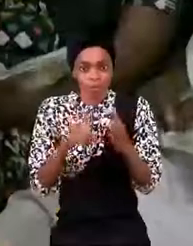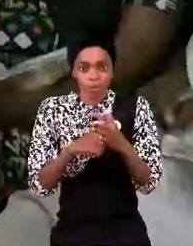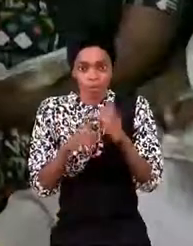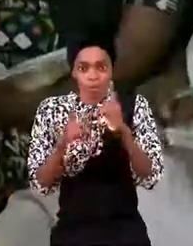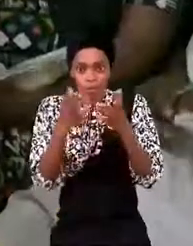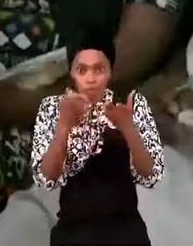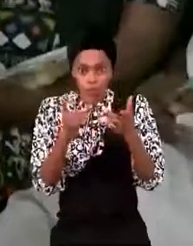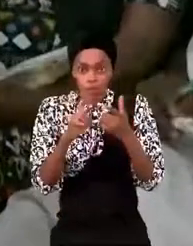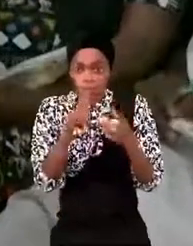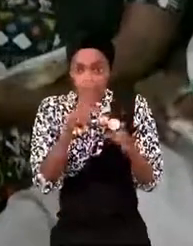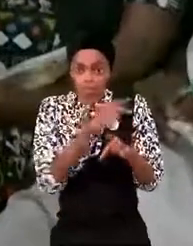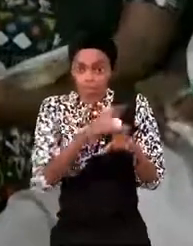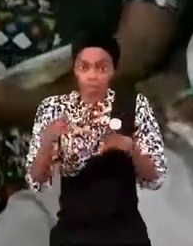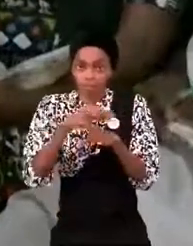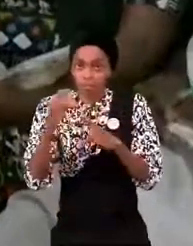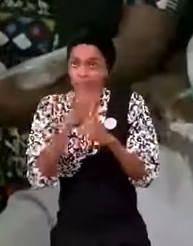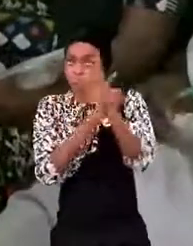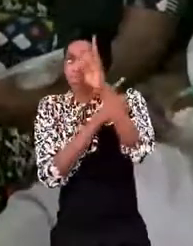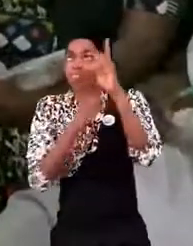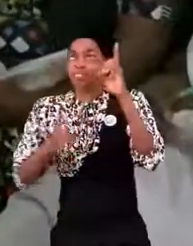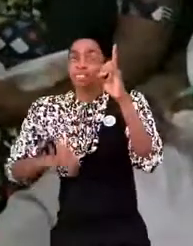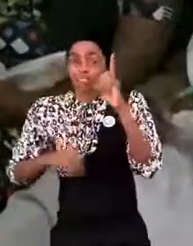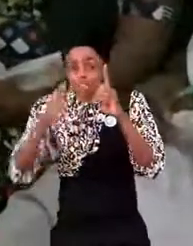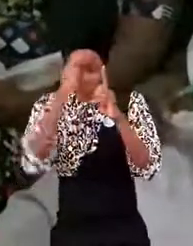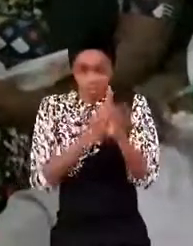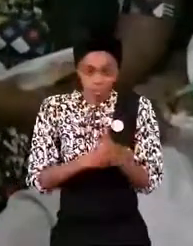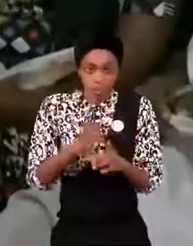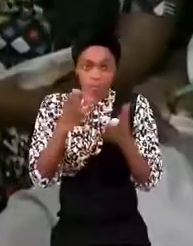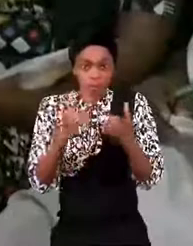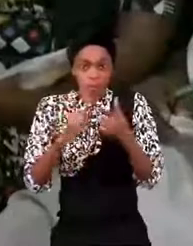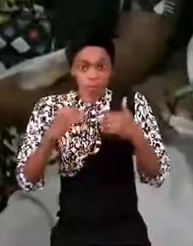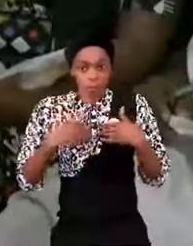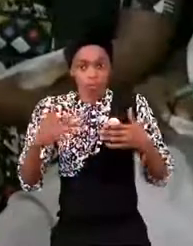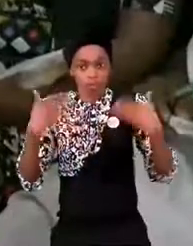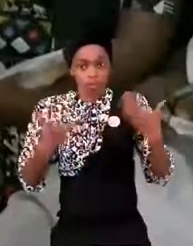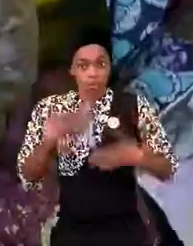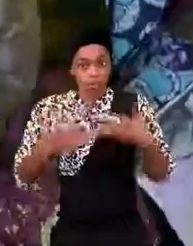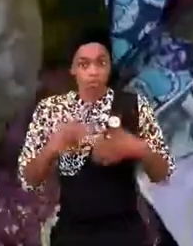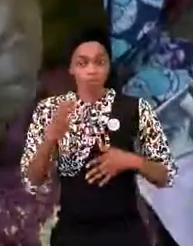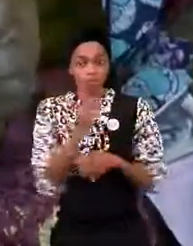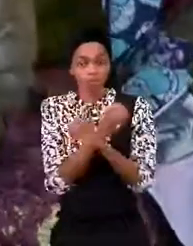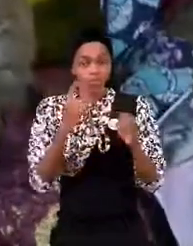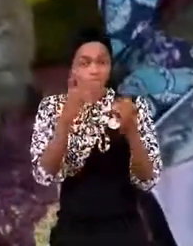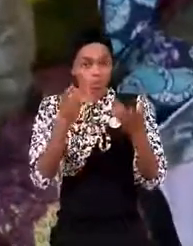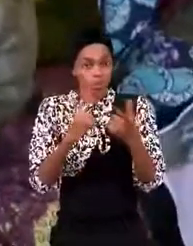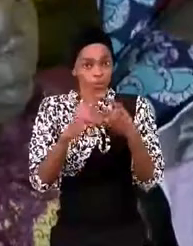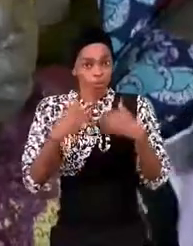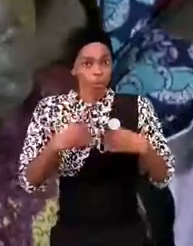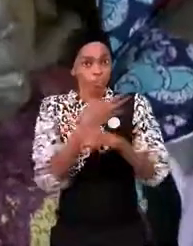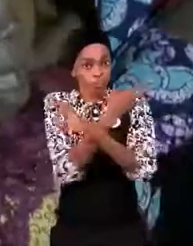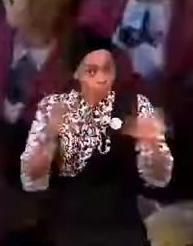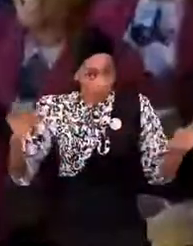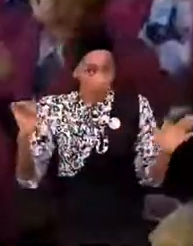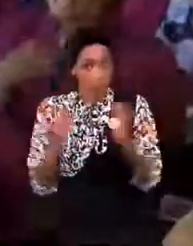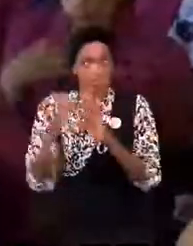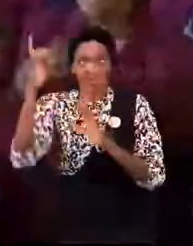tu veux avoir la joie du salut? Est-ce que tu veux avoir la liberté qui vient avec le pardon? J'ai dit, est-ce que